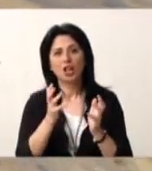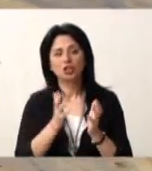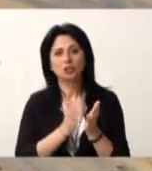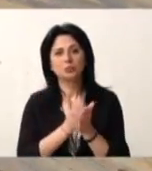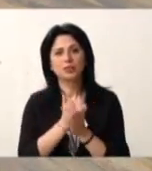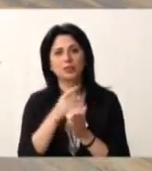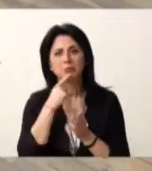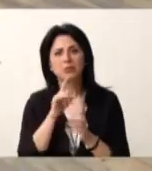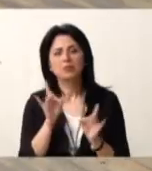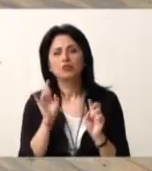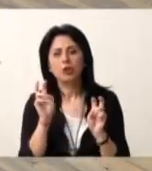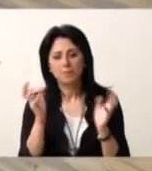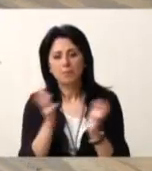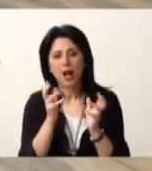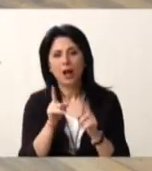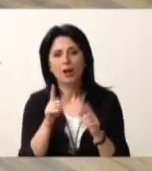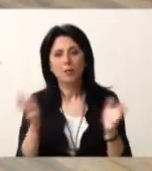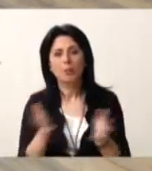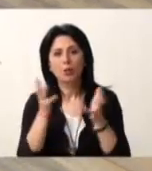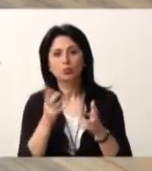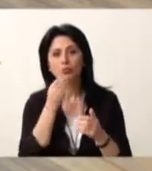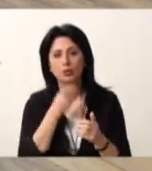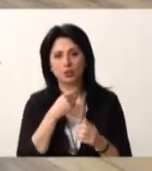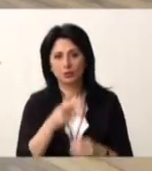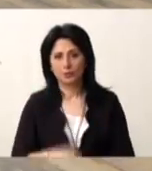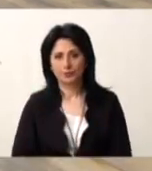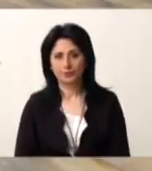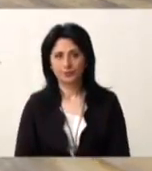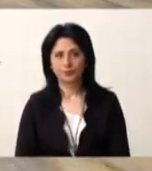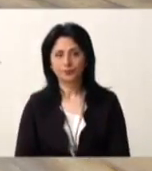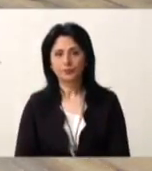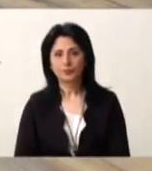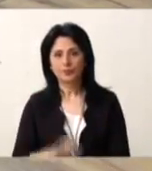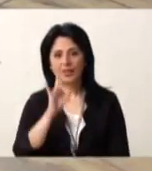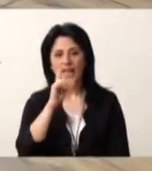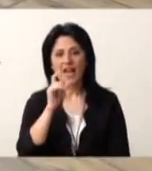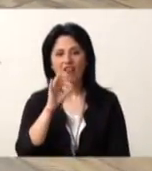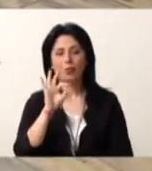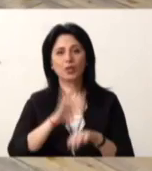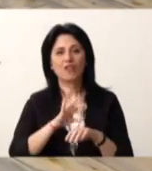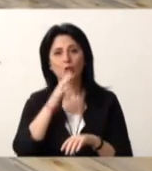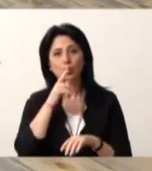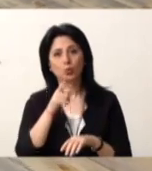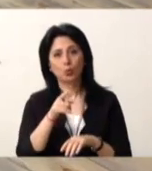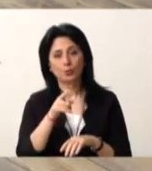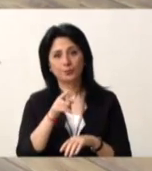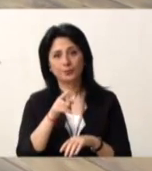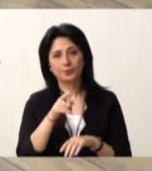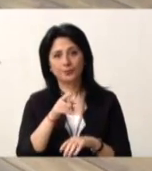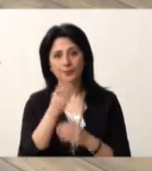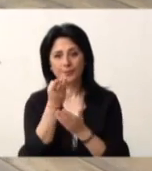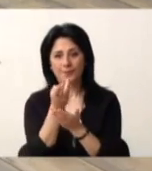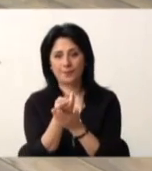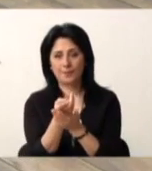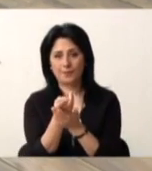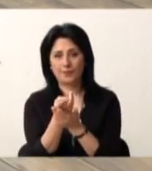ბატონი ანდრო ამბობდა და აგვიხსენით ეს ორი ბალიშის პრინციპი რა არის? როგორც წესი რეფლუქს დაავადების დროს